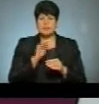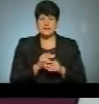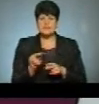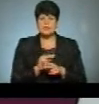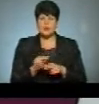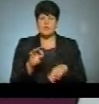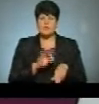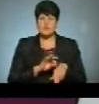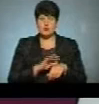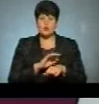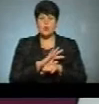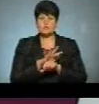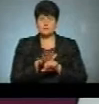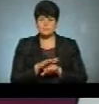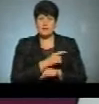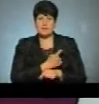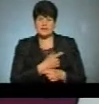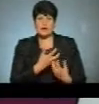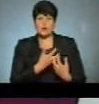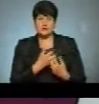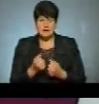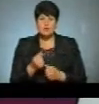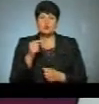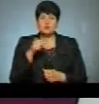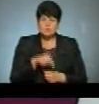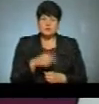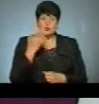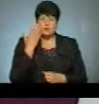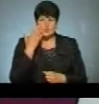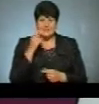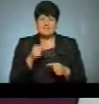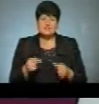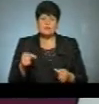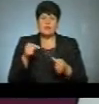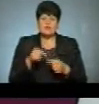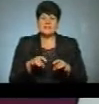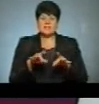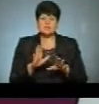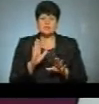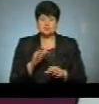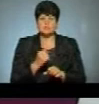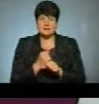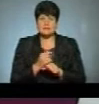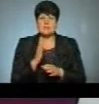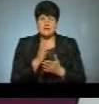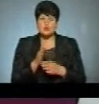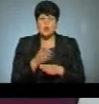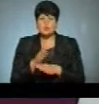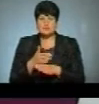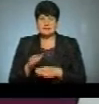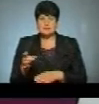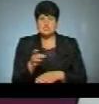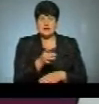лікування хворих із COVID-19 медики отримають після того, як відповідне рішення уряду набуде чинності. Їх має розподілити між